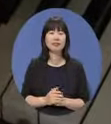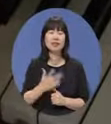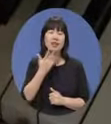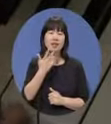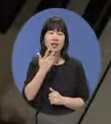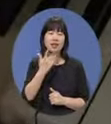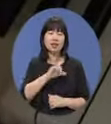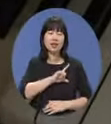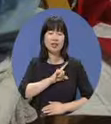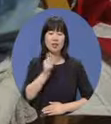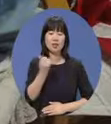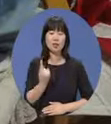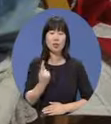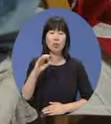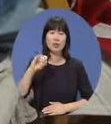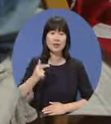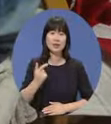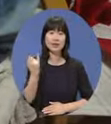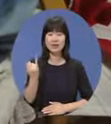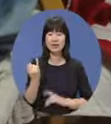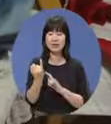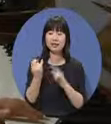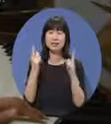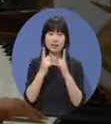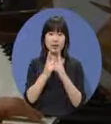7살 호은이의 하루를 만나봅니다.